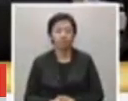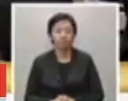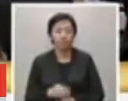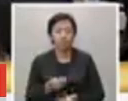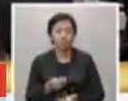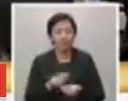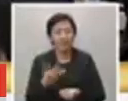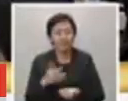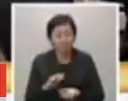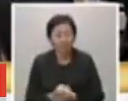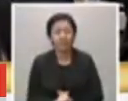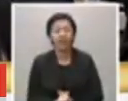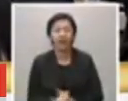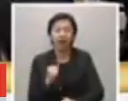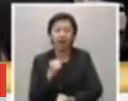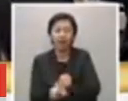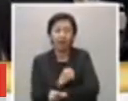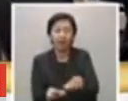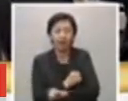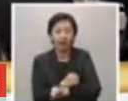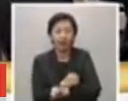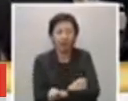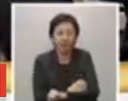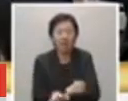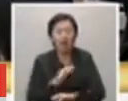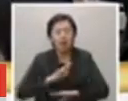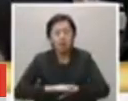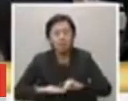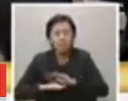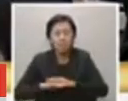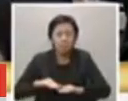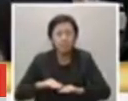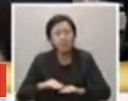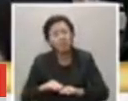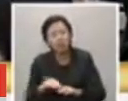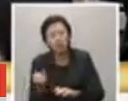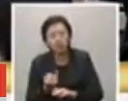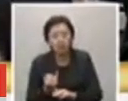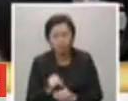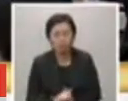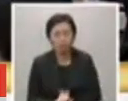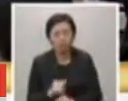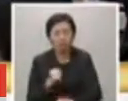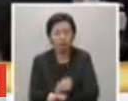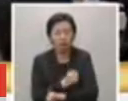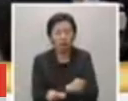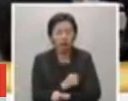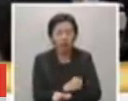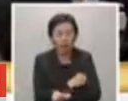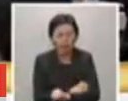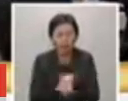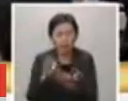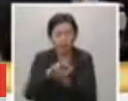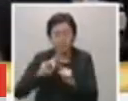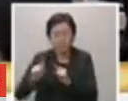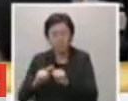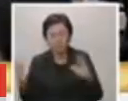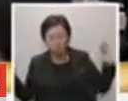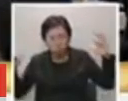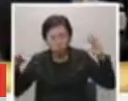ส่วนแรงงานระดับล่างครับที่ไม่มีฝีมือเนี่ยดูง่ายๆแรงงานจากประเทศเพื่อนบ้านเมื่อก่อนไหลเข้ามาเมืองไทยเต็ม